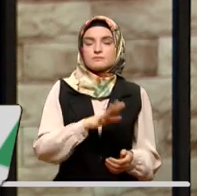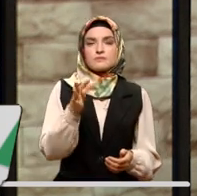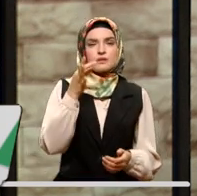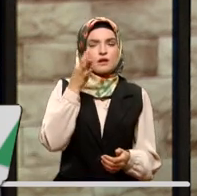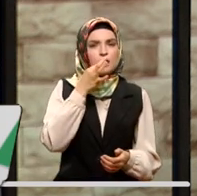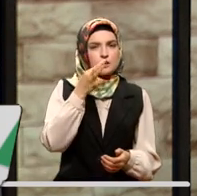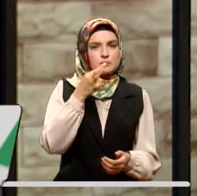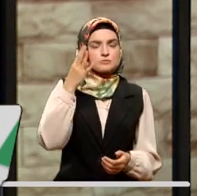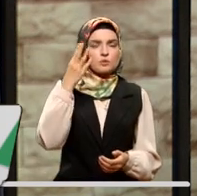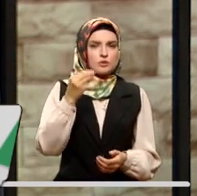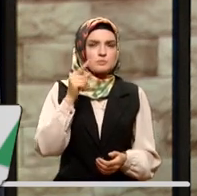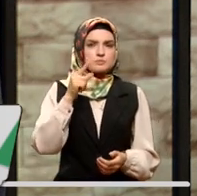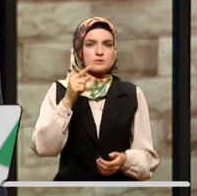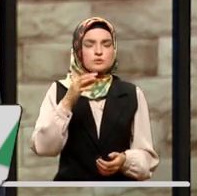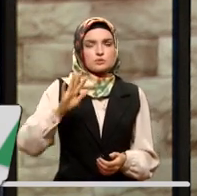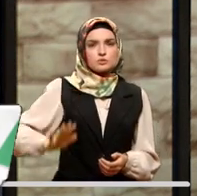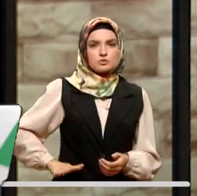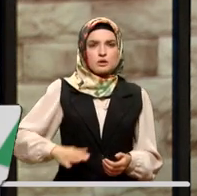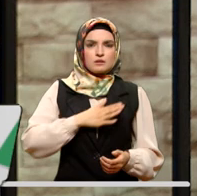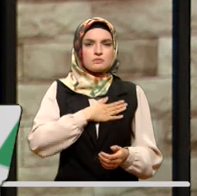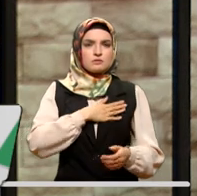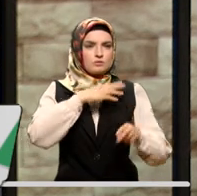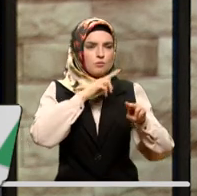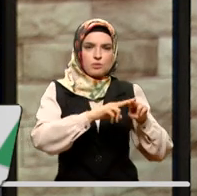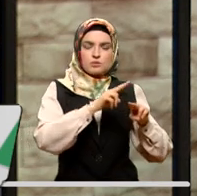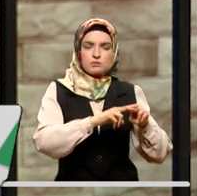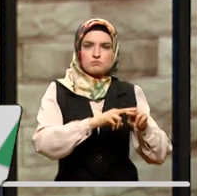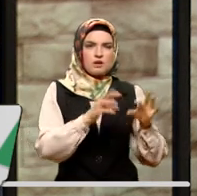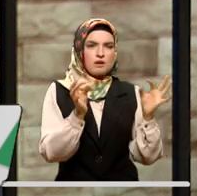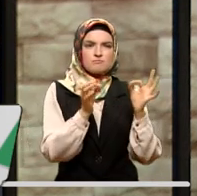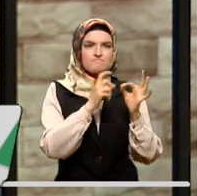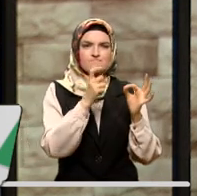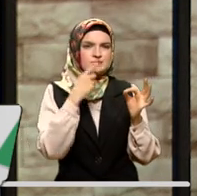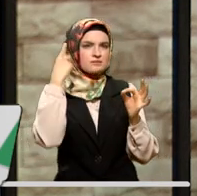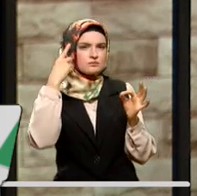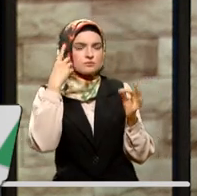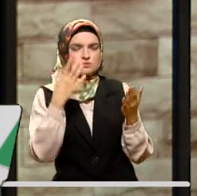çocuğa din öğretmeye kalktığımız erken mi acaba diyoruz. Ha. Hatta bazı işte